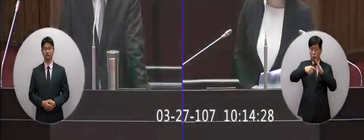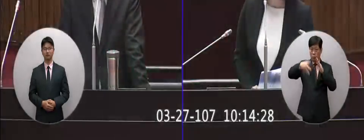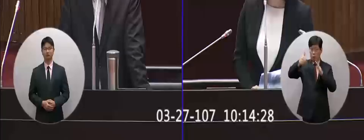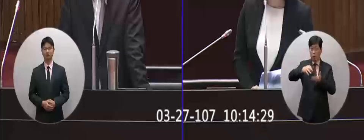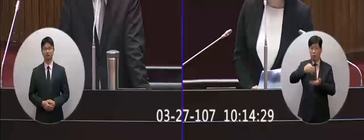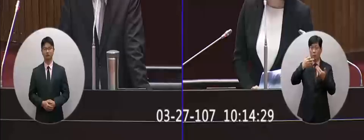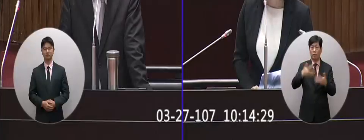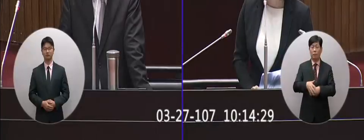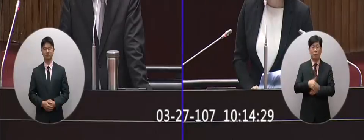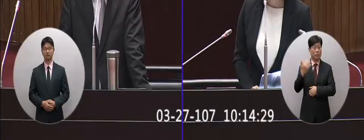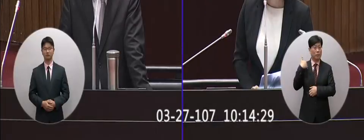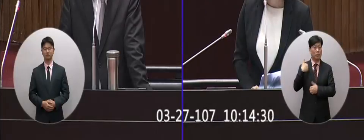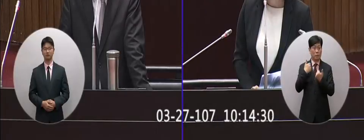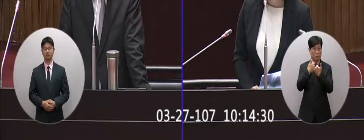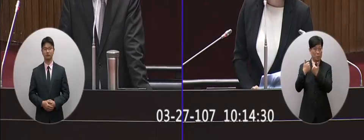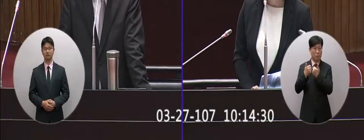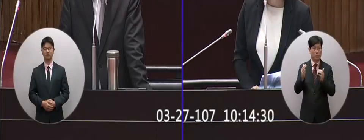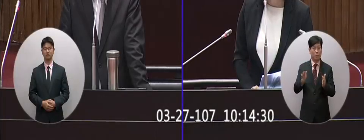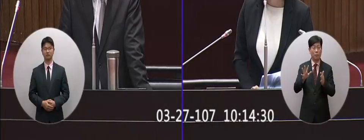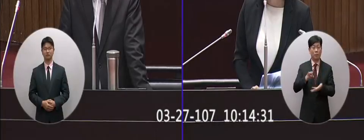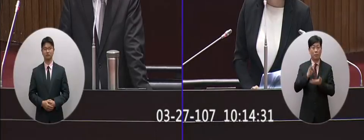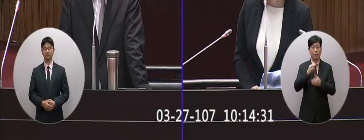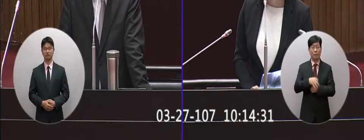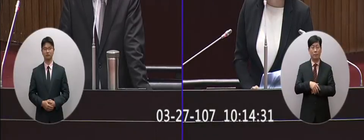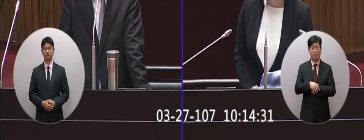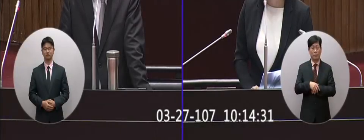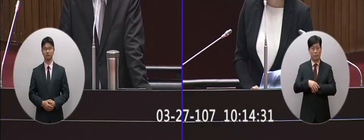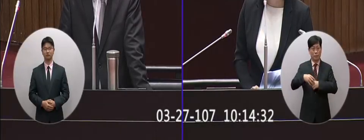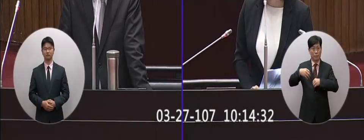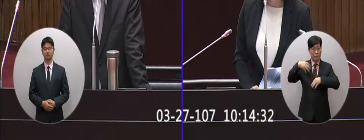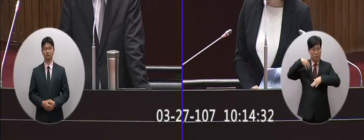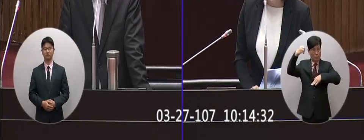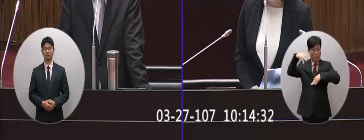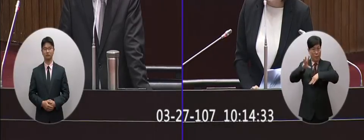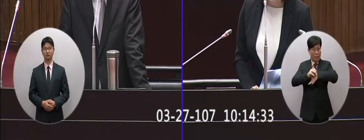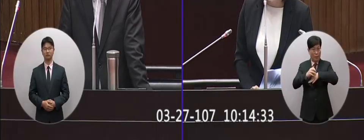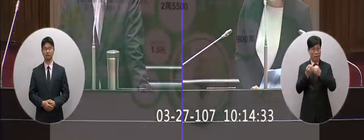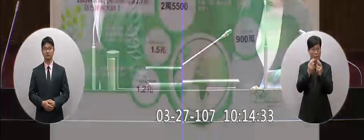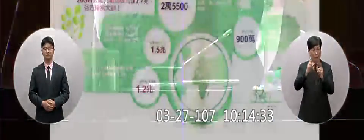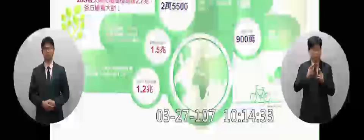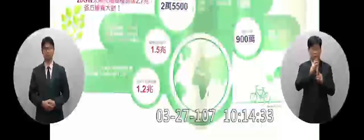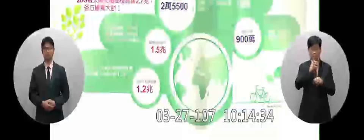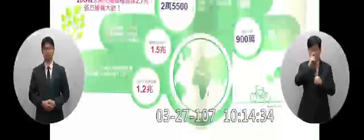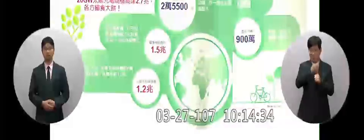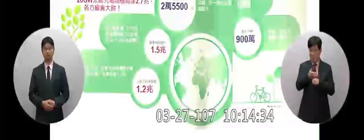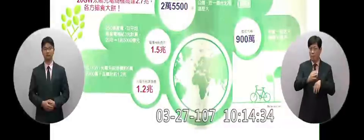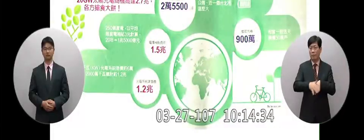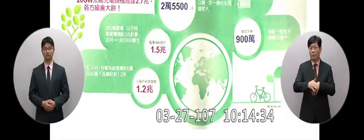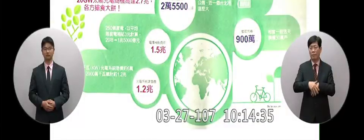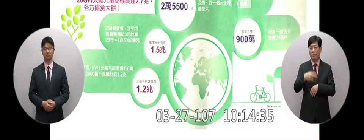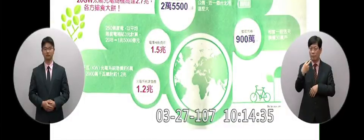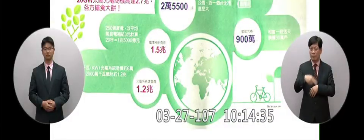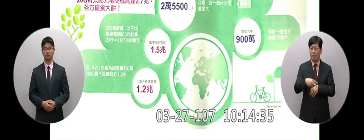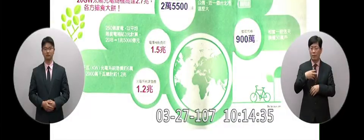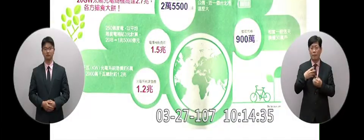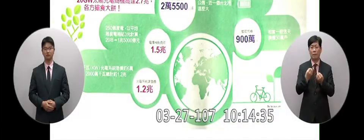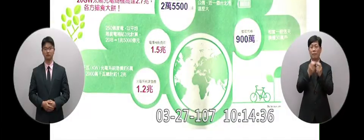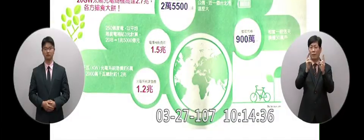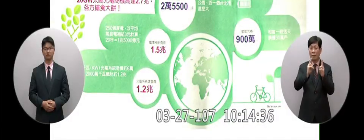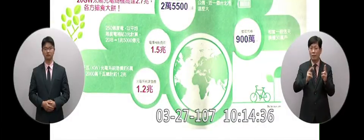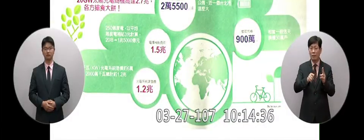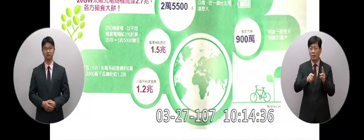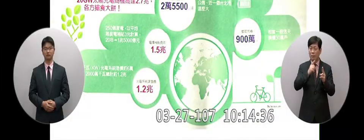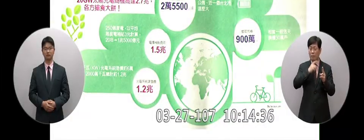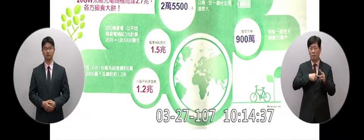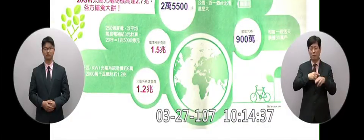提到过，在上一个会期，太阳能它所造成后续的污染跟影响，还有它的发电的